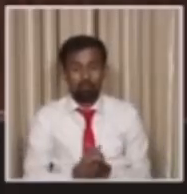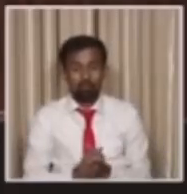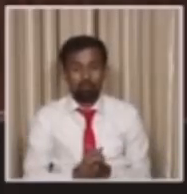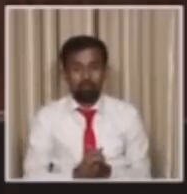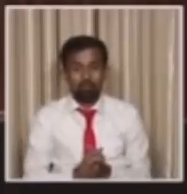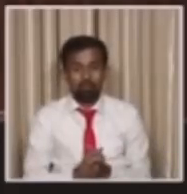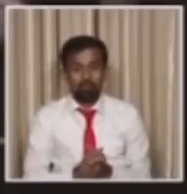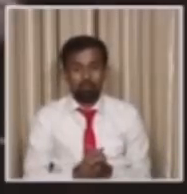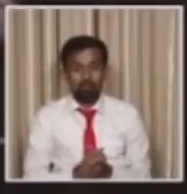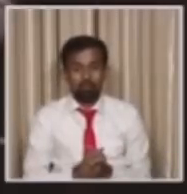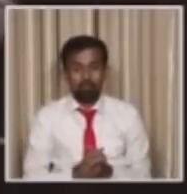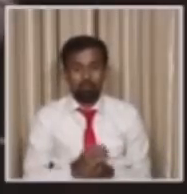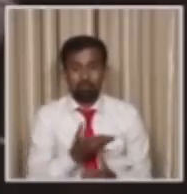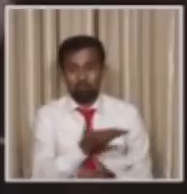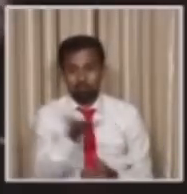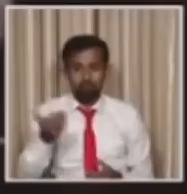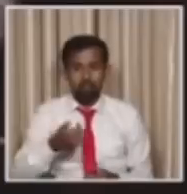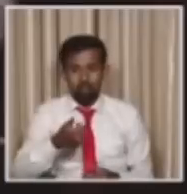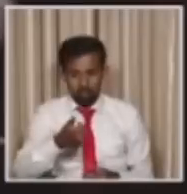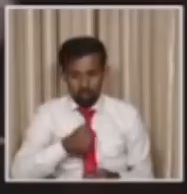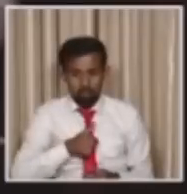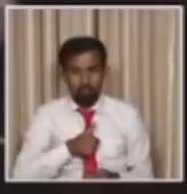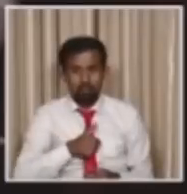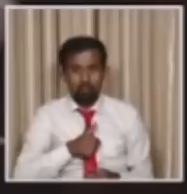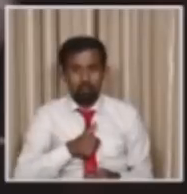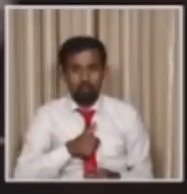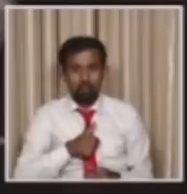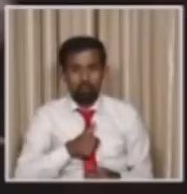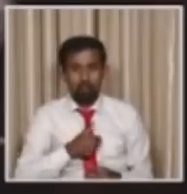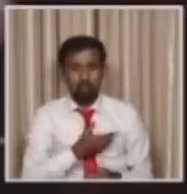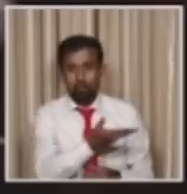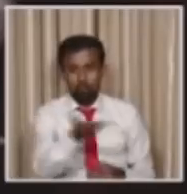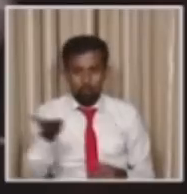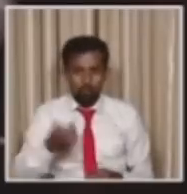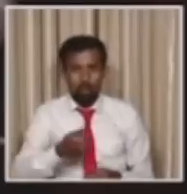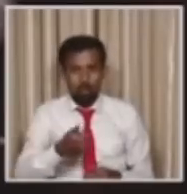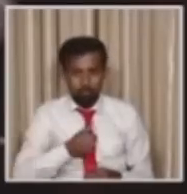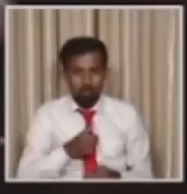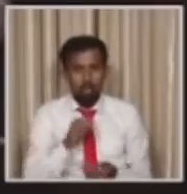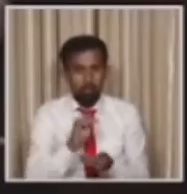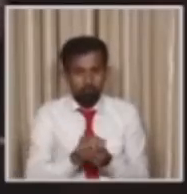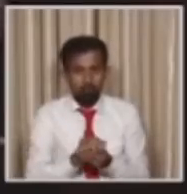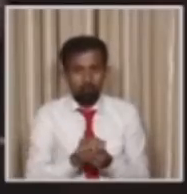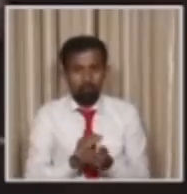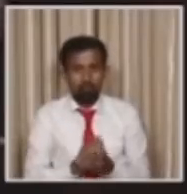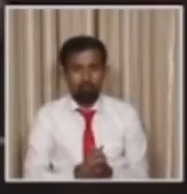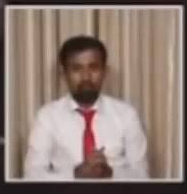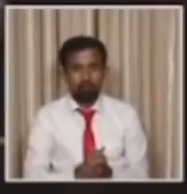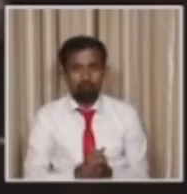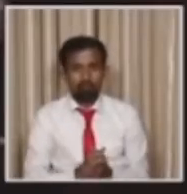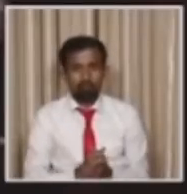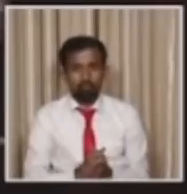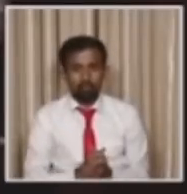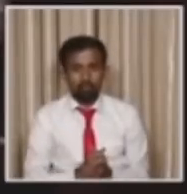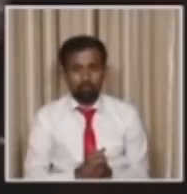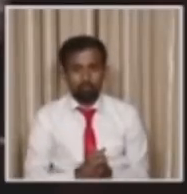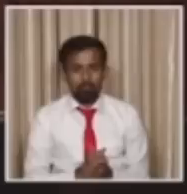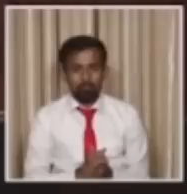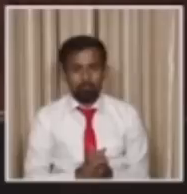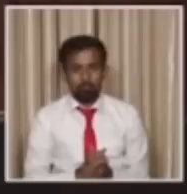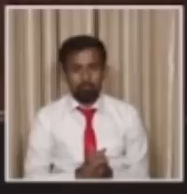අපි සභාවේ සභාවේ එකගත්වයේ තියෙනවා. සභාවේ එකගත්වයේ තියෙනවා. කතා පාත්කගෙන යන්න ඔතන තන.